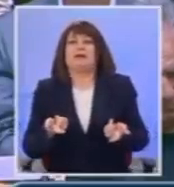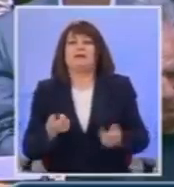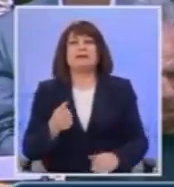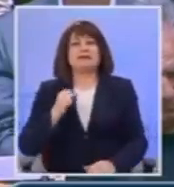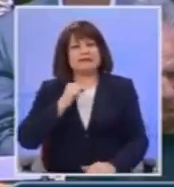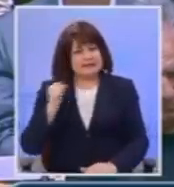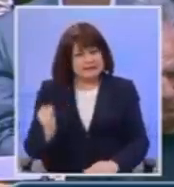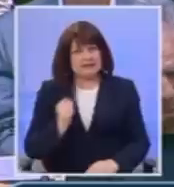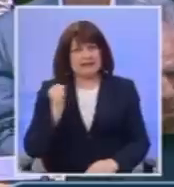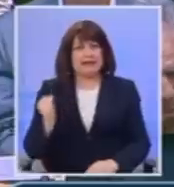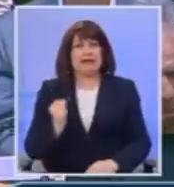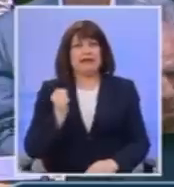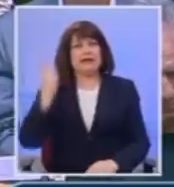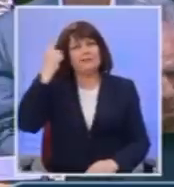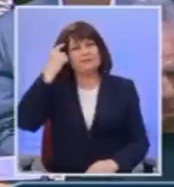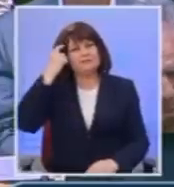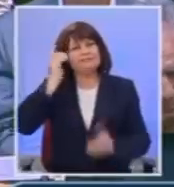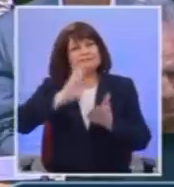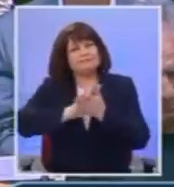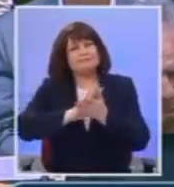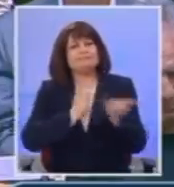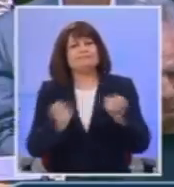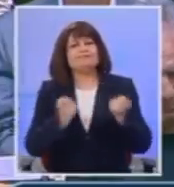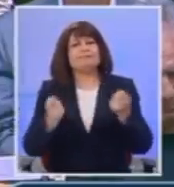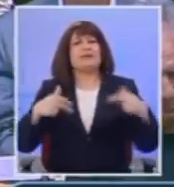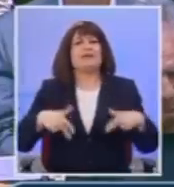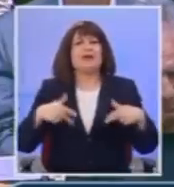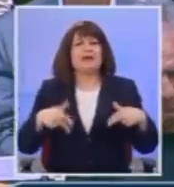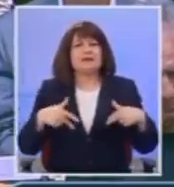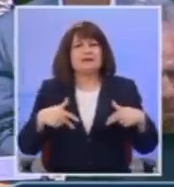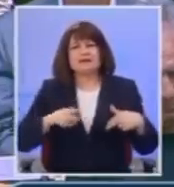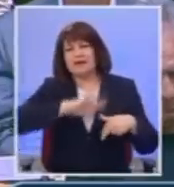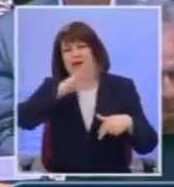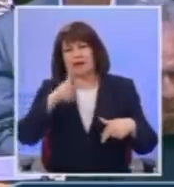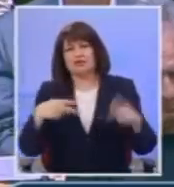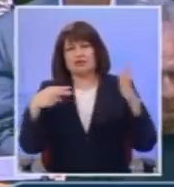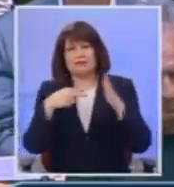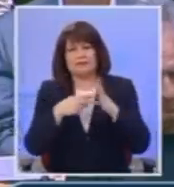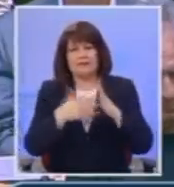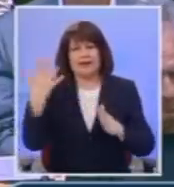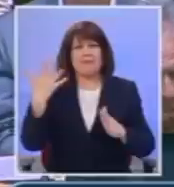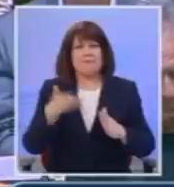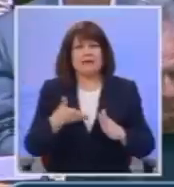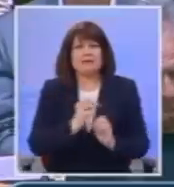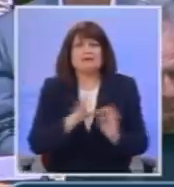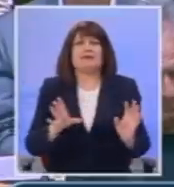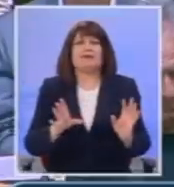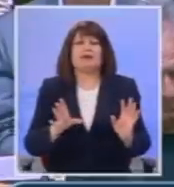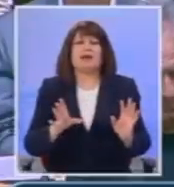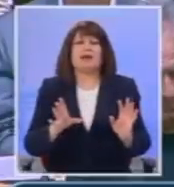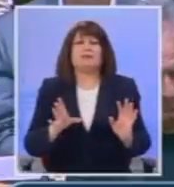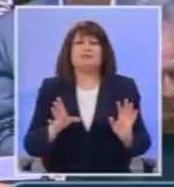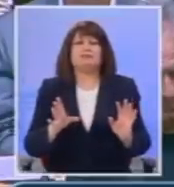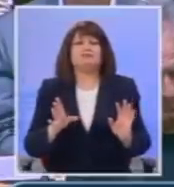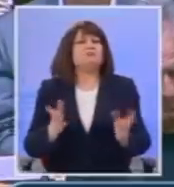συντηρητική, ιδεολειπτική διακυβέρνηση μέχρι το 2015 και ξαφνικά έρχεται, επιτρέψτε μου,